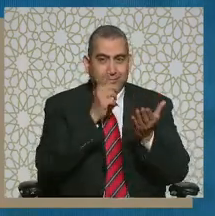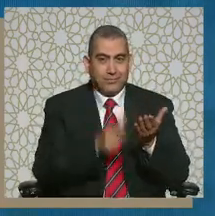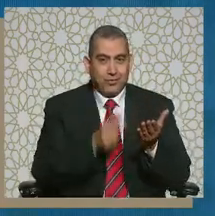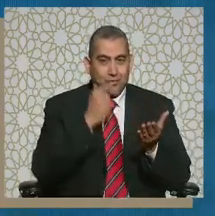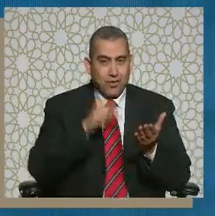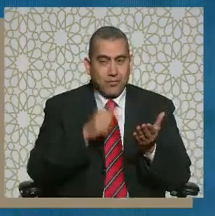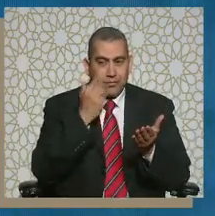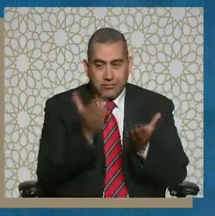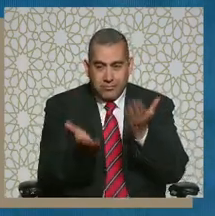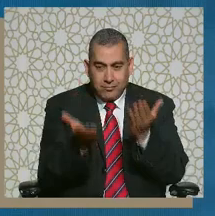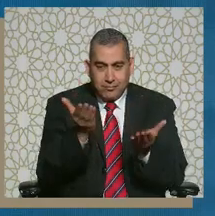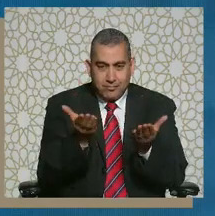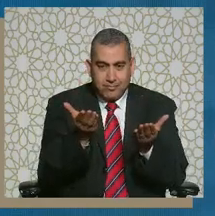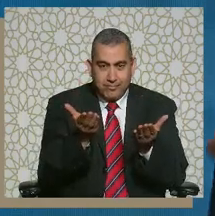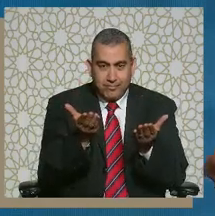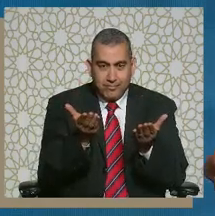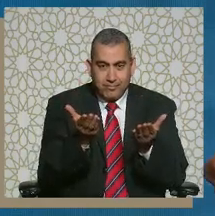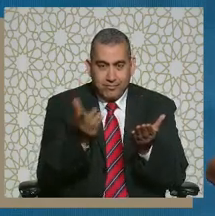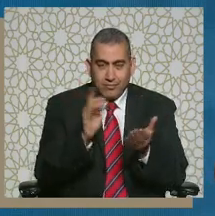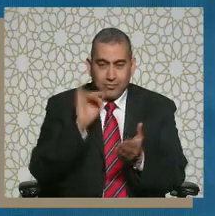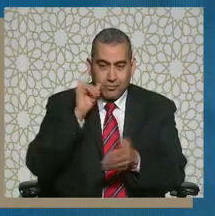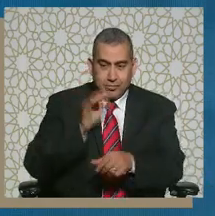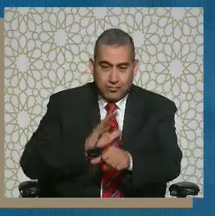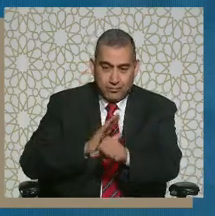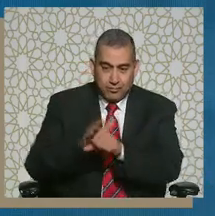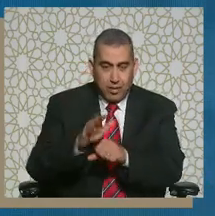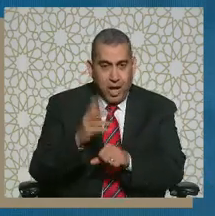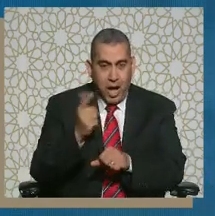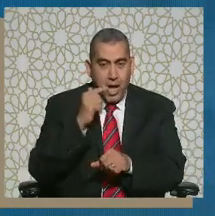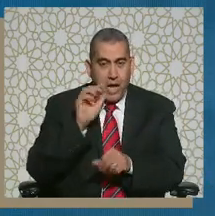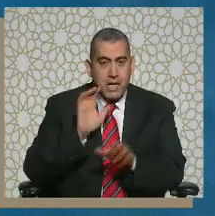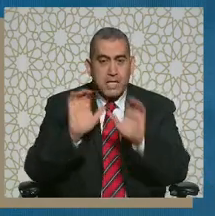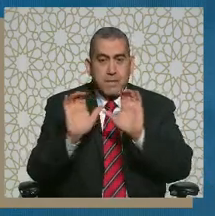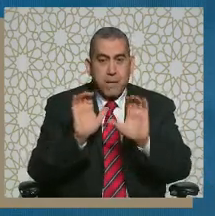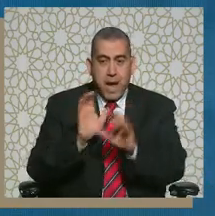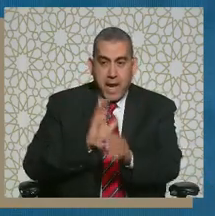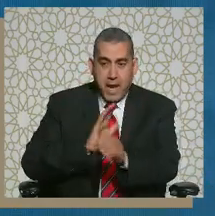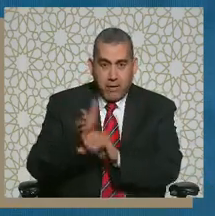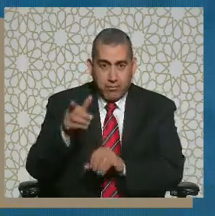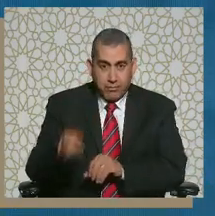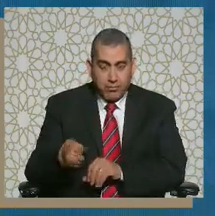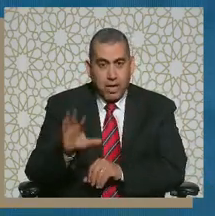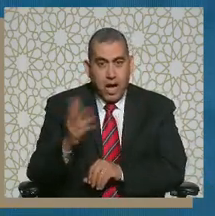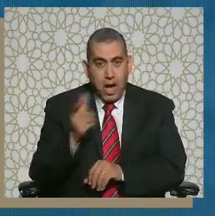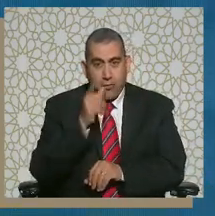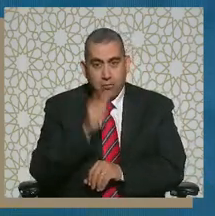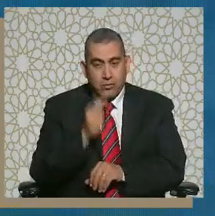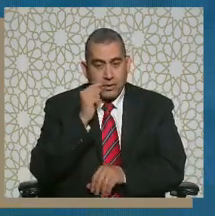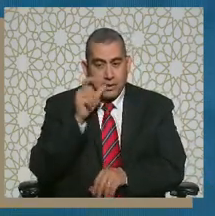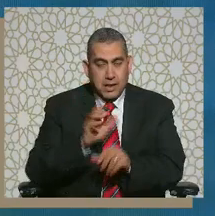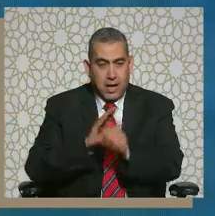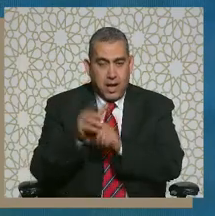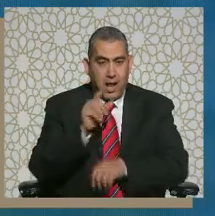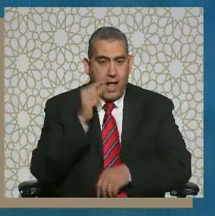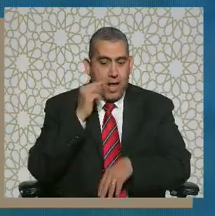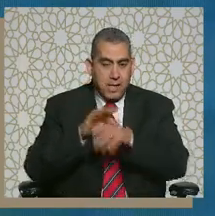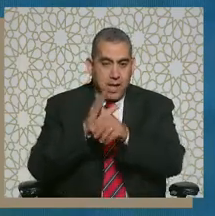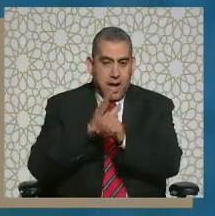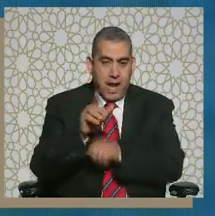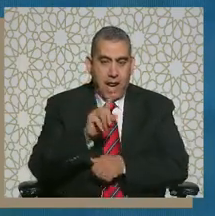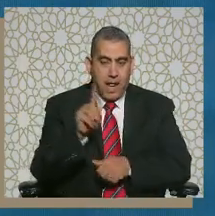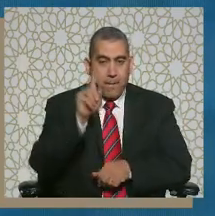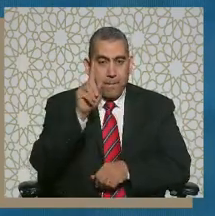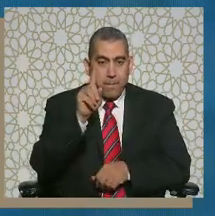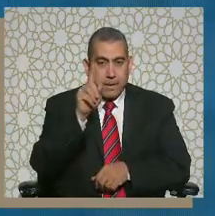المقارنه ما بين ان يسبح سيدنا اسماعيل لا الانسان لا يذبح ولكن